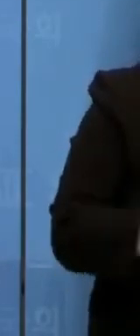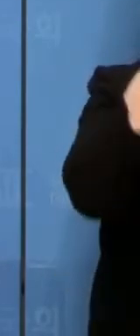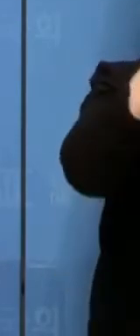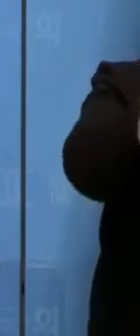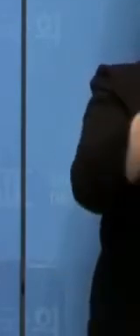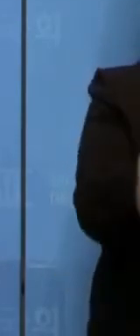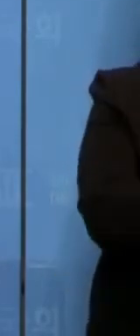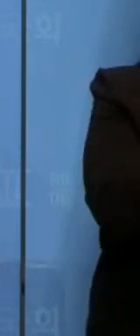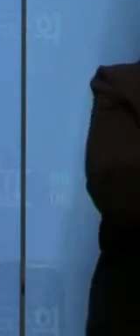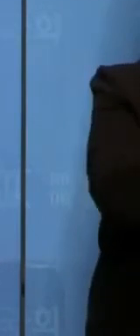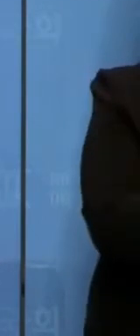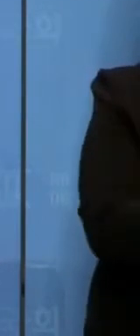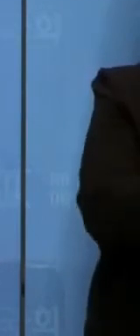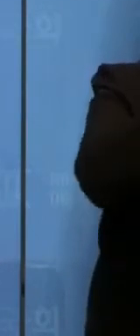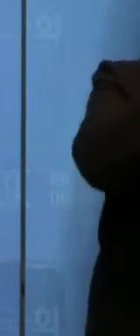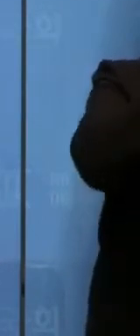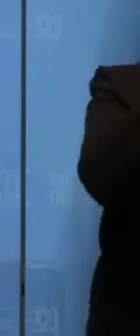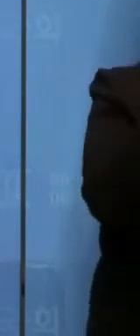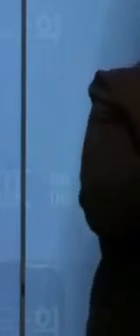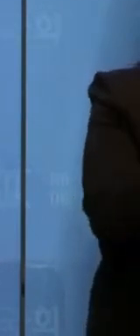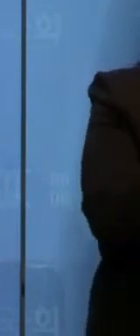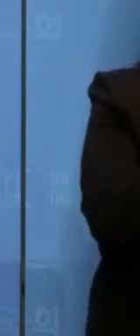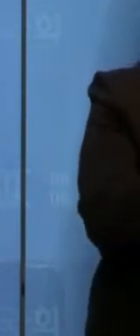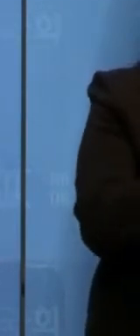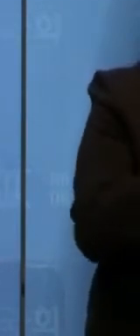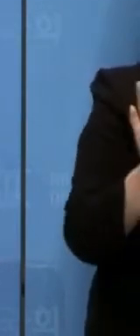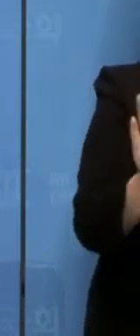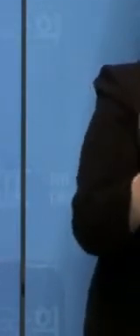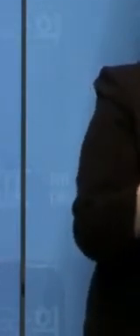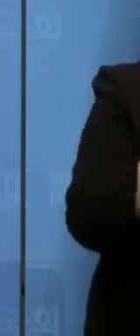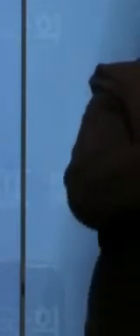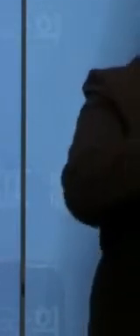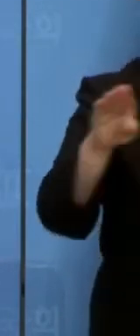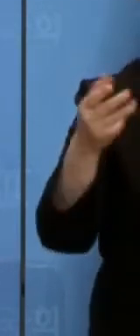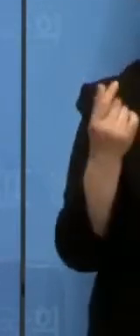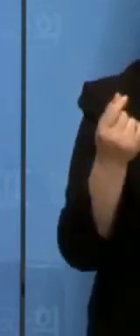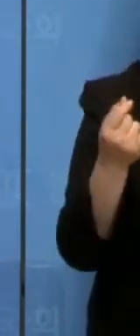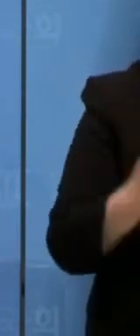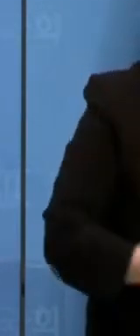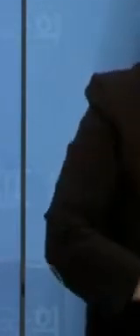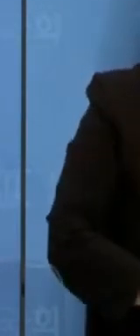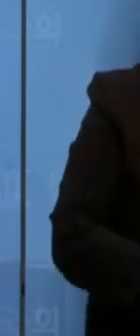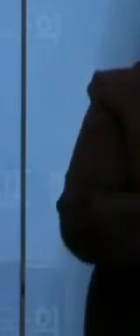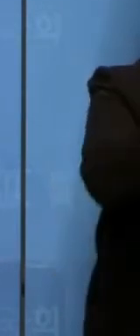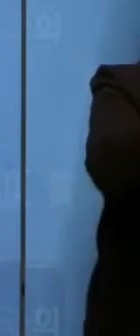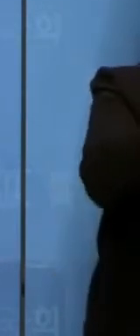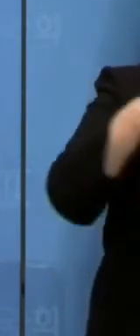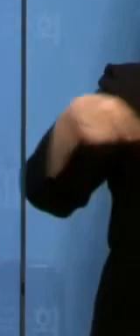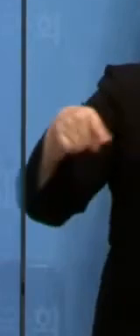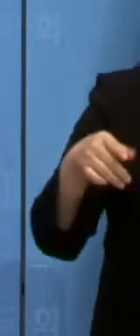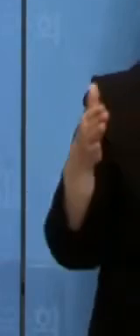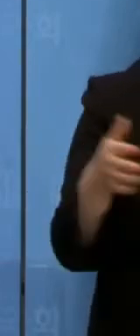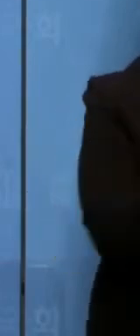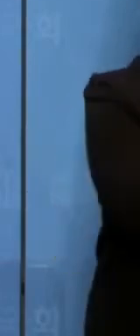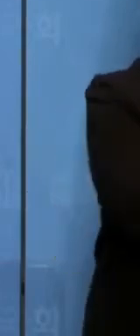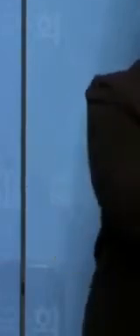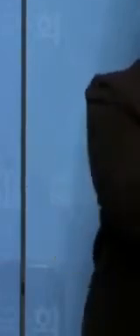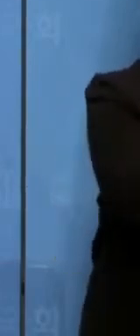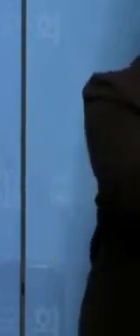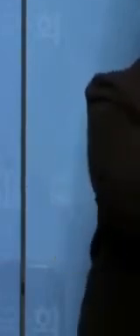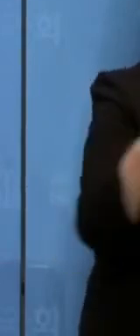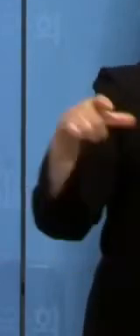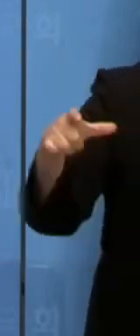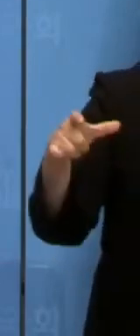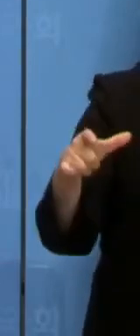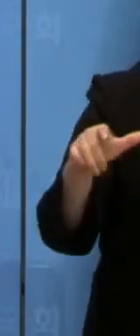민주주의의 핵심은 견제와 균형입니다. 정치 권력 간에, 세력 간에